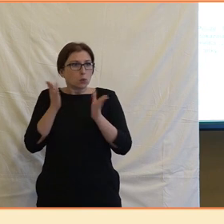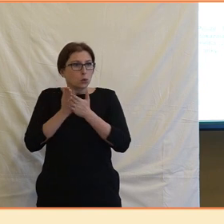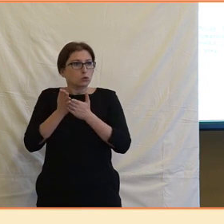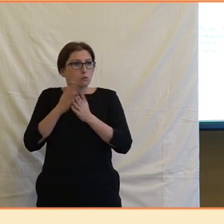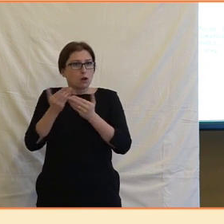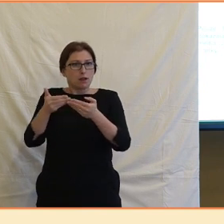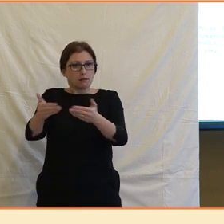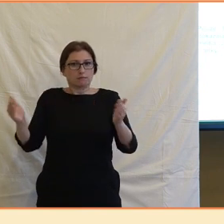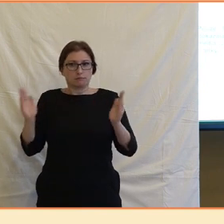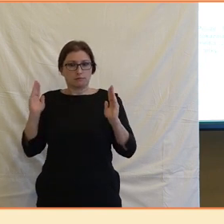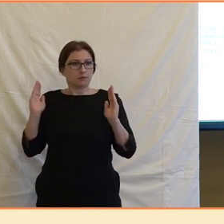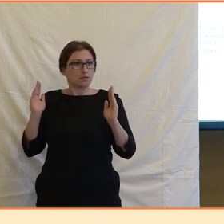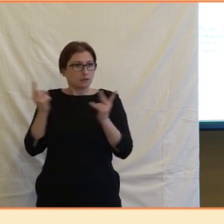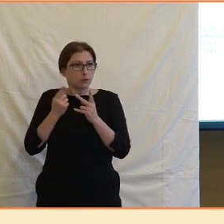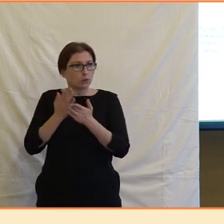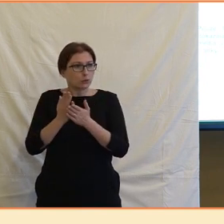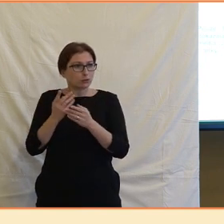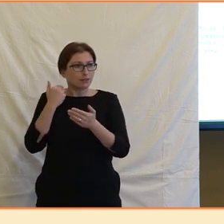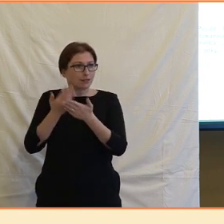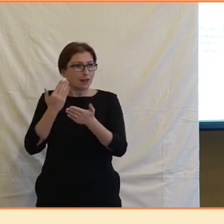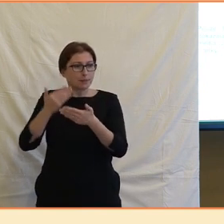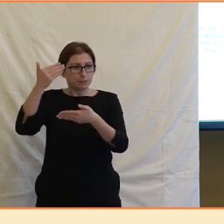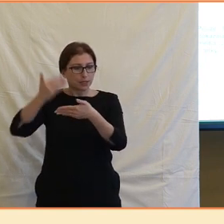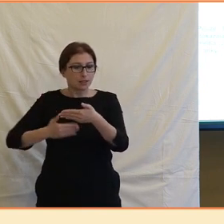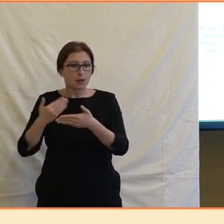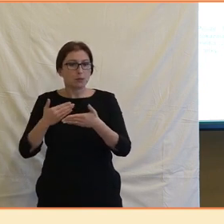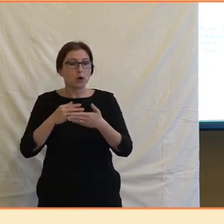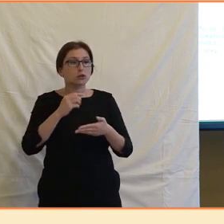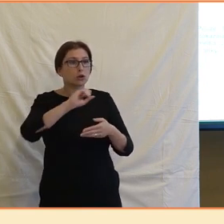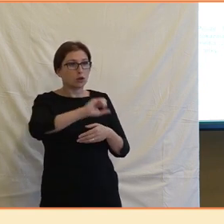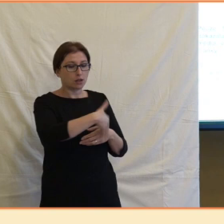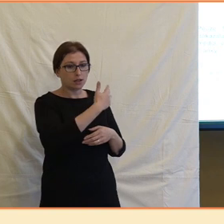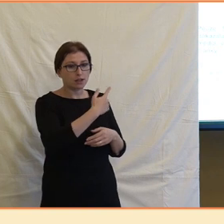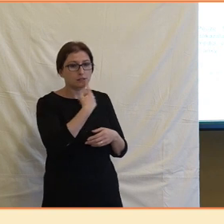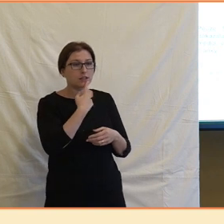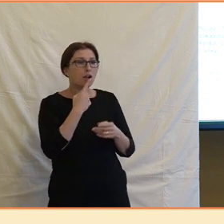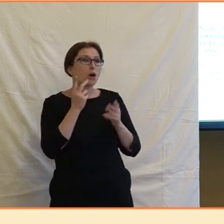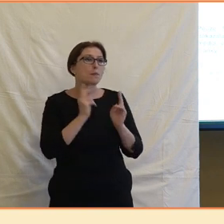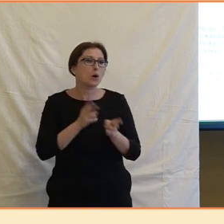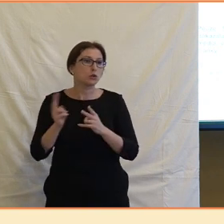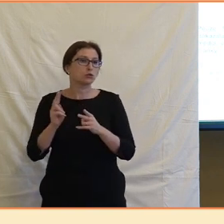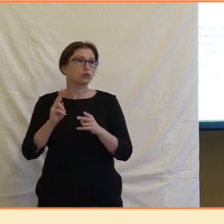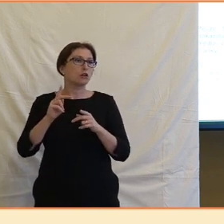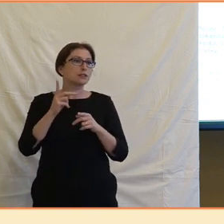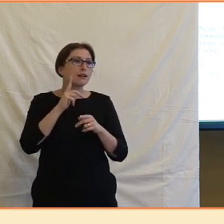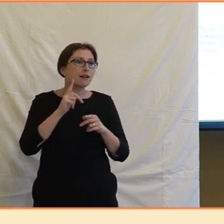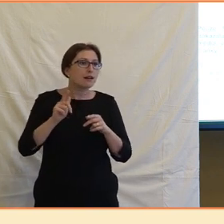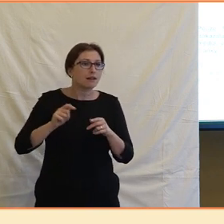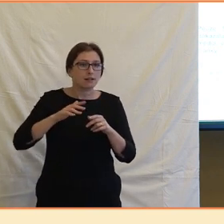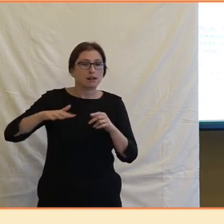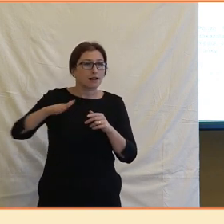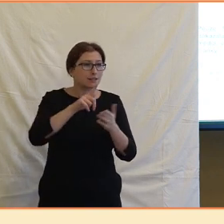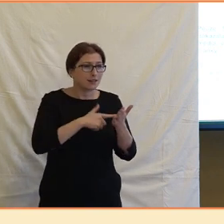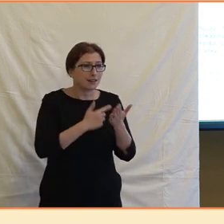v kterém se pohybují. I proto jsem ranní slajd na tiskové konferenci nazvala alternativní online reality,